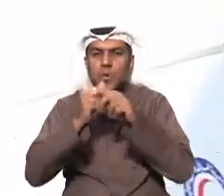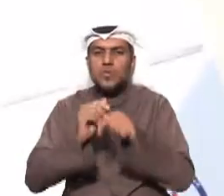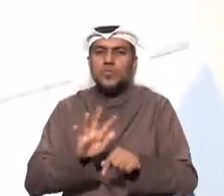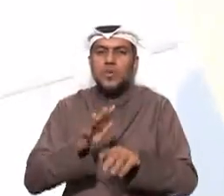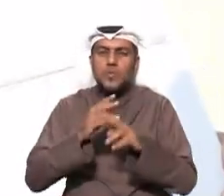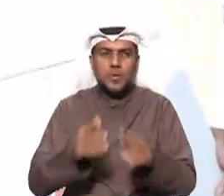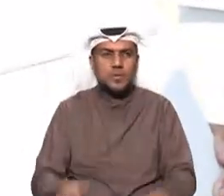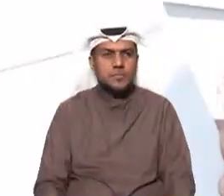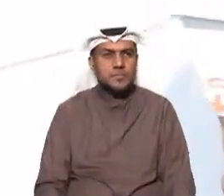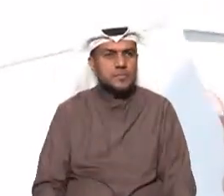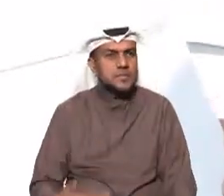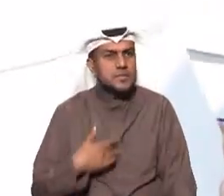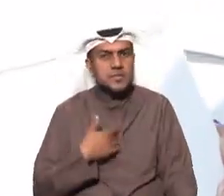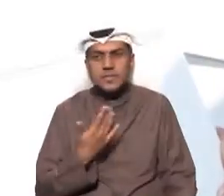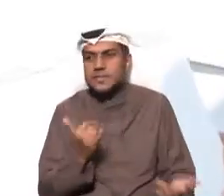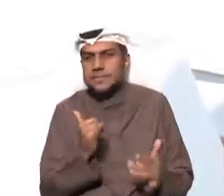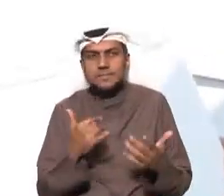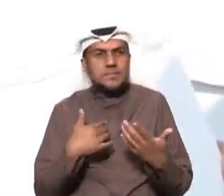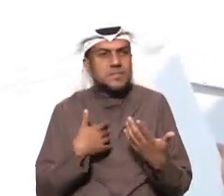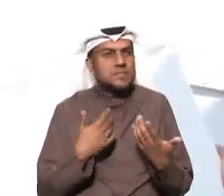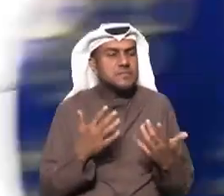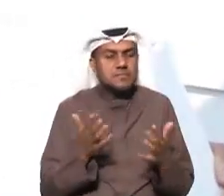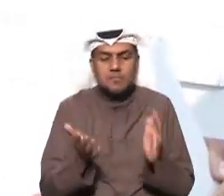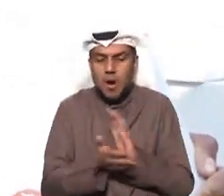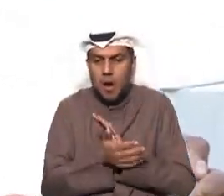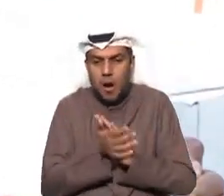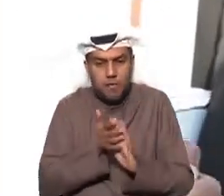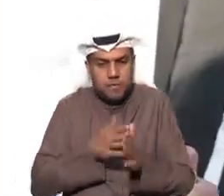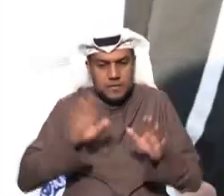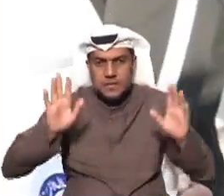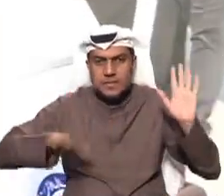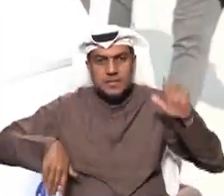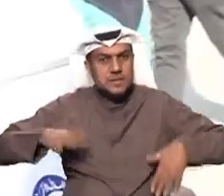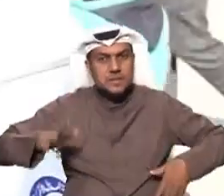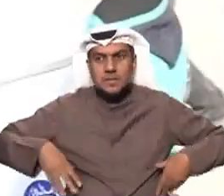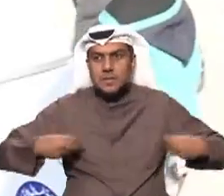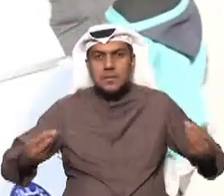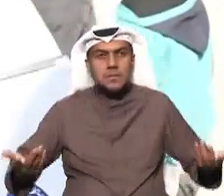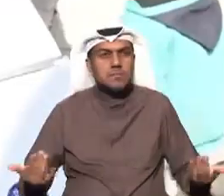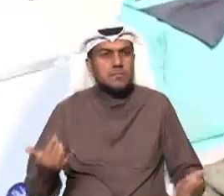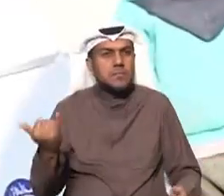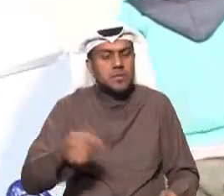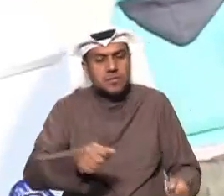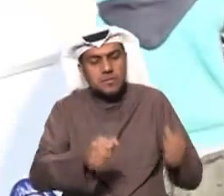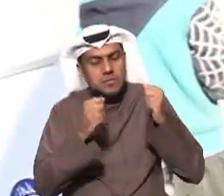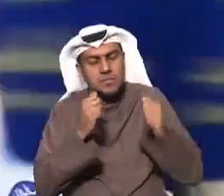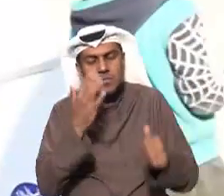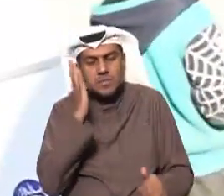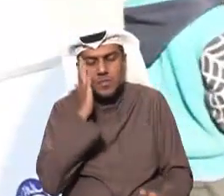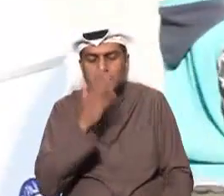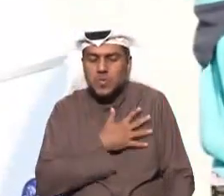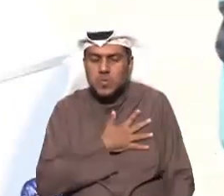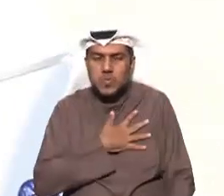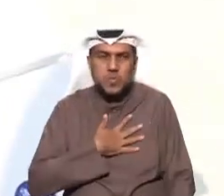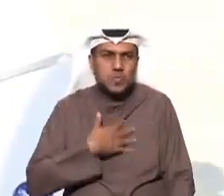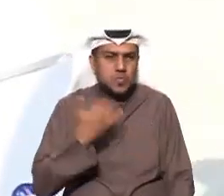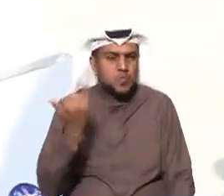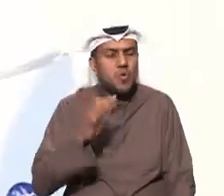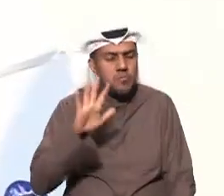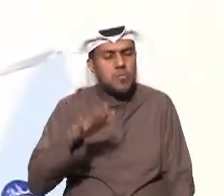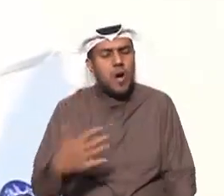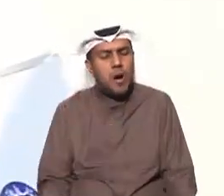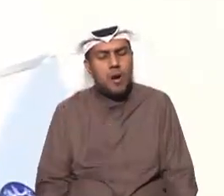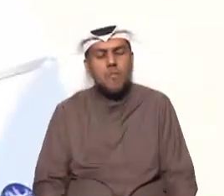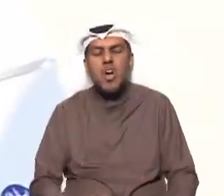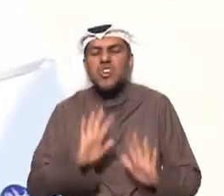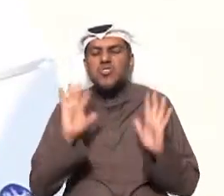طلعنا غير بأرواحنا، بس ما ضلنا ولا شيء. قد ايه انتم بحاجه لهول البطانيات والمواد اللي عم توزعها دوله؟ بحاجه بطانيات